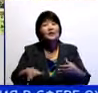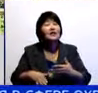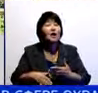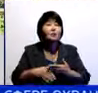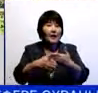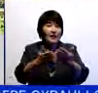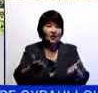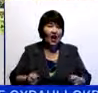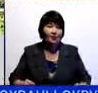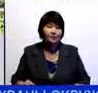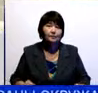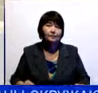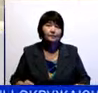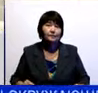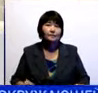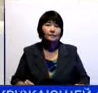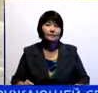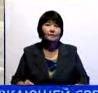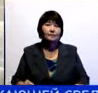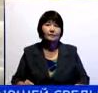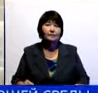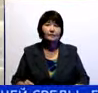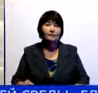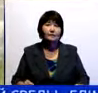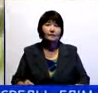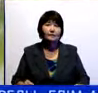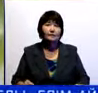поддержка. Аслан Сағындық, Талғат Әлменов, Қанат Махамбетов, телеканал Кызылорда.